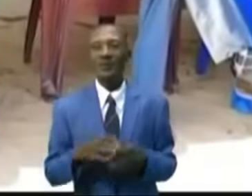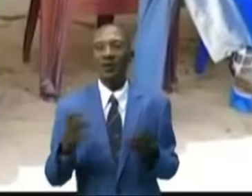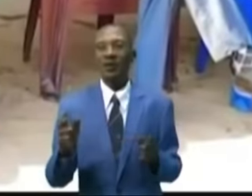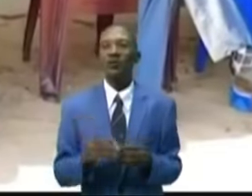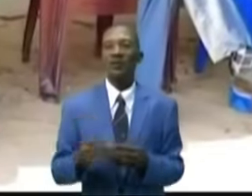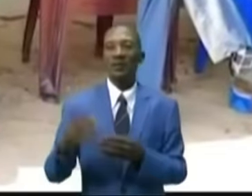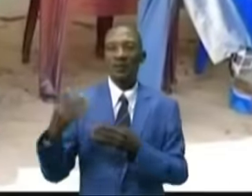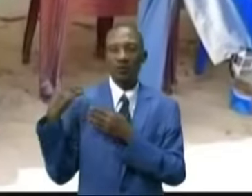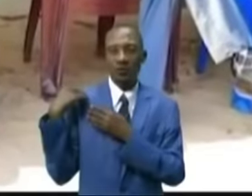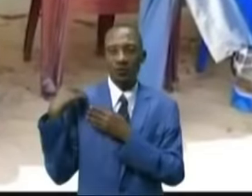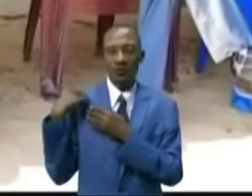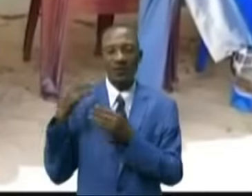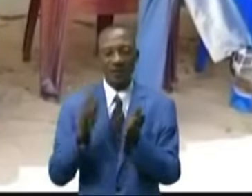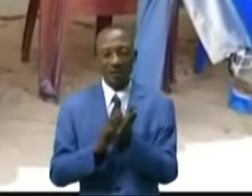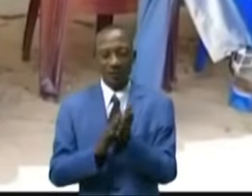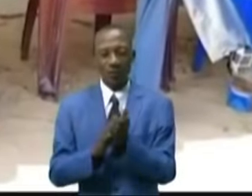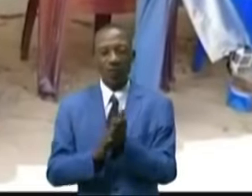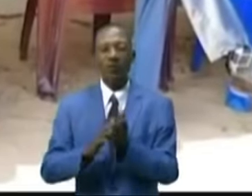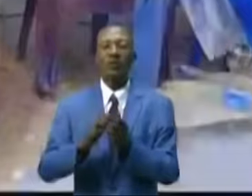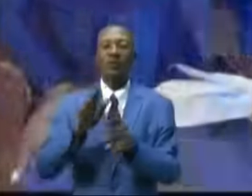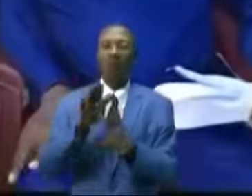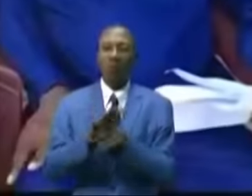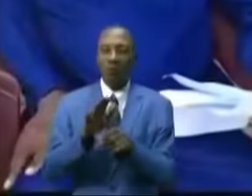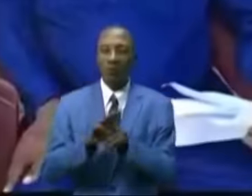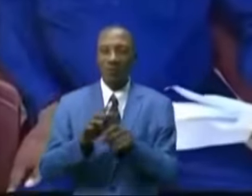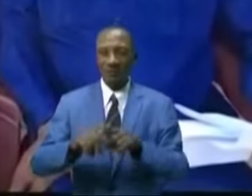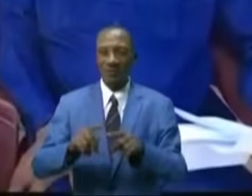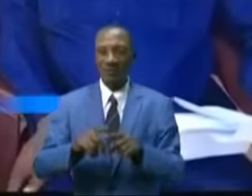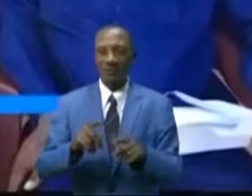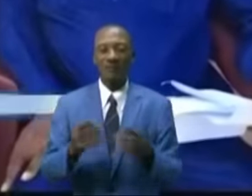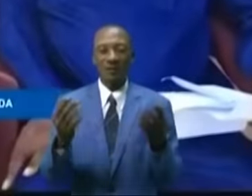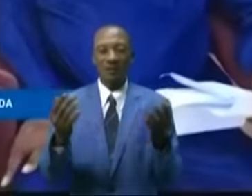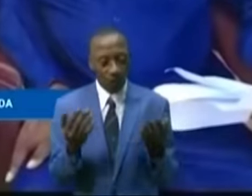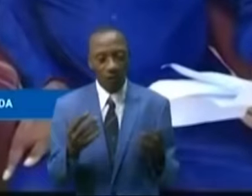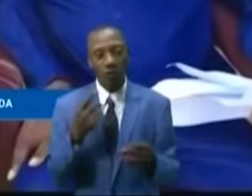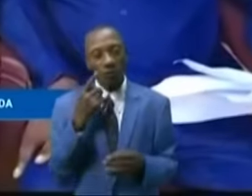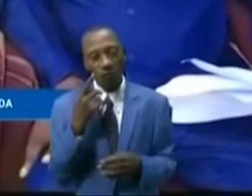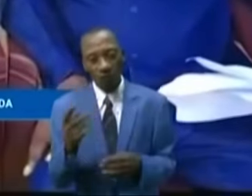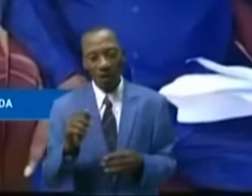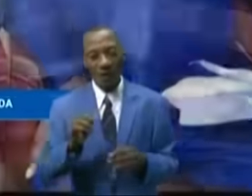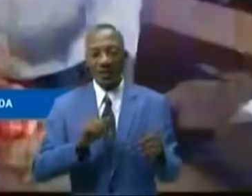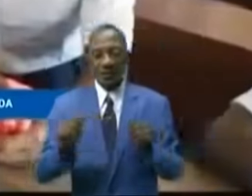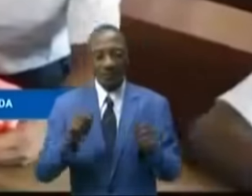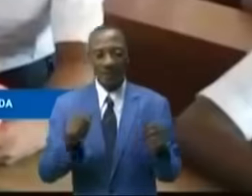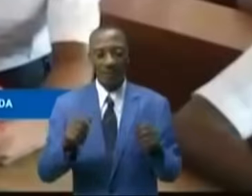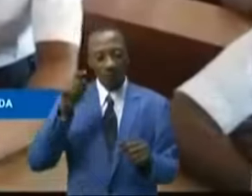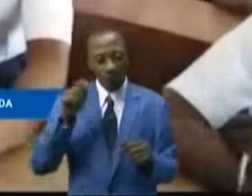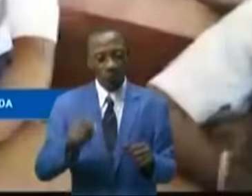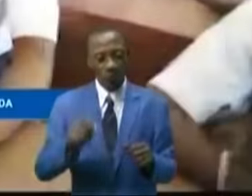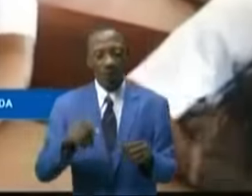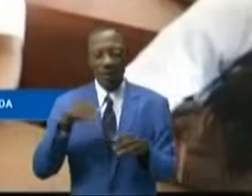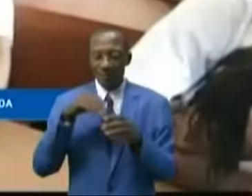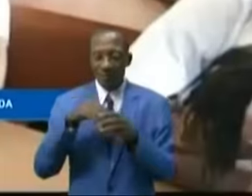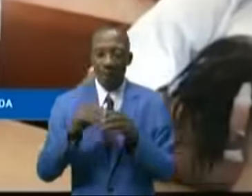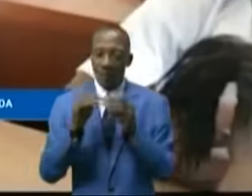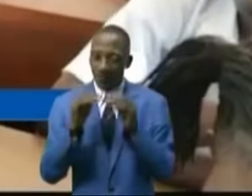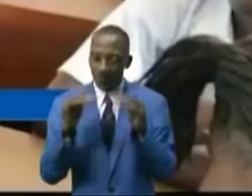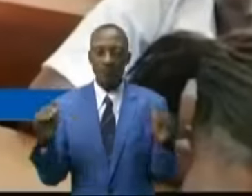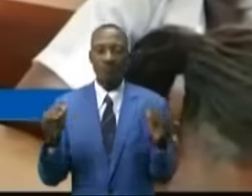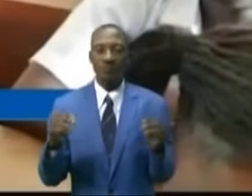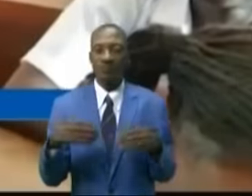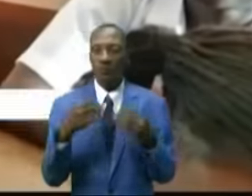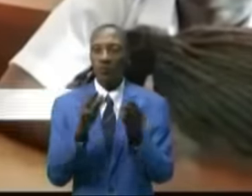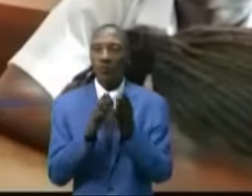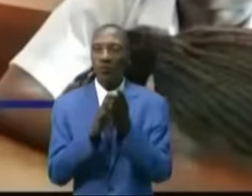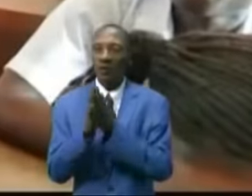scolaires EPST Kassai 2 ont émis le vœu de voir ces épreuves se dérouler dans un climat de paix, tout en souhaitant bonne chance aux